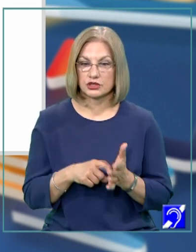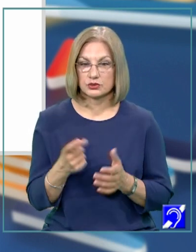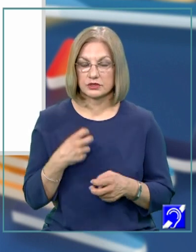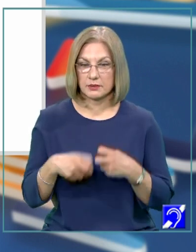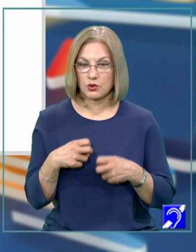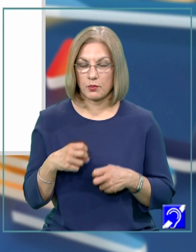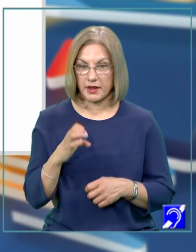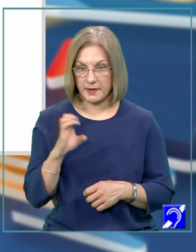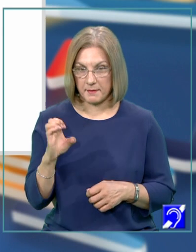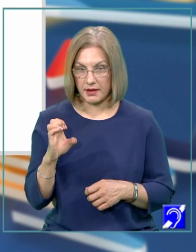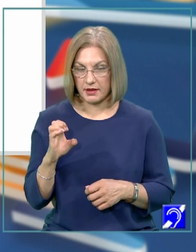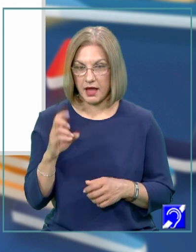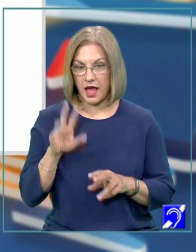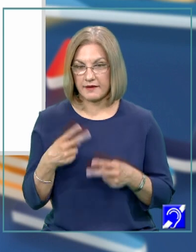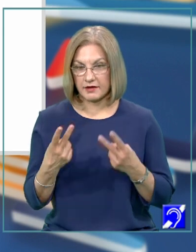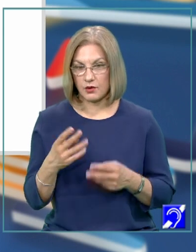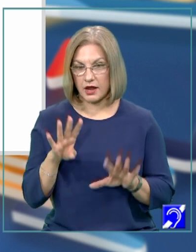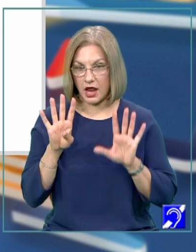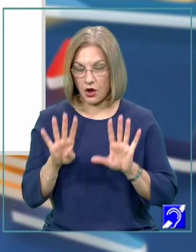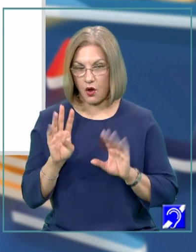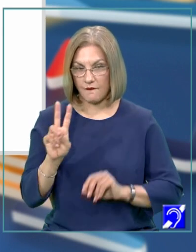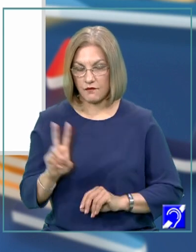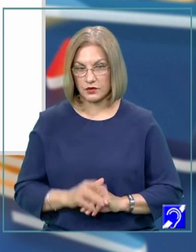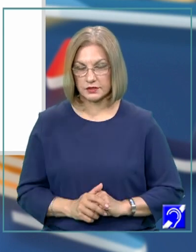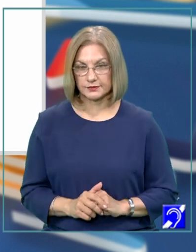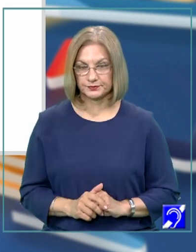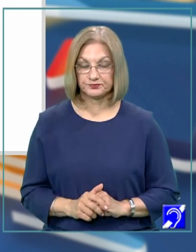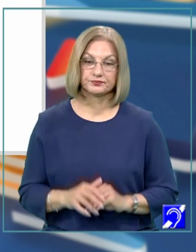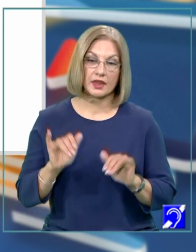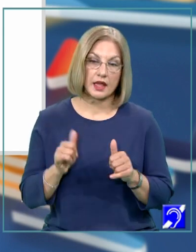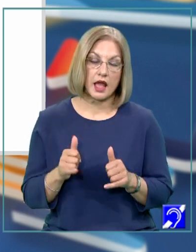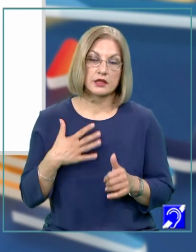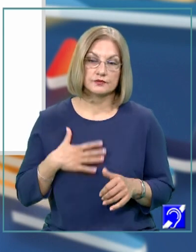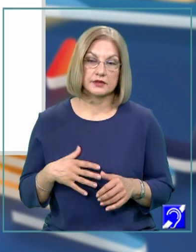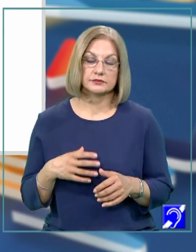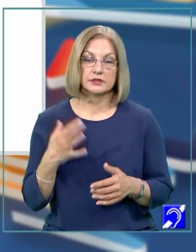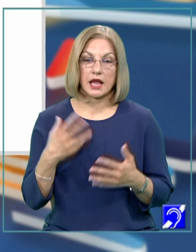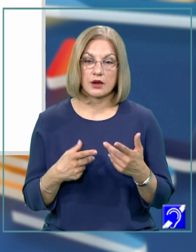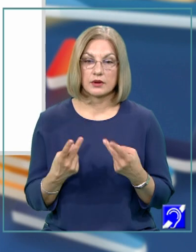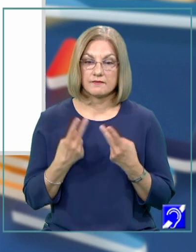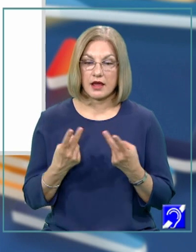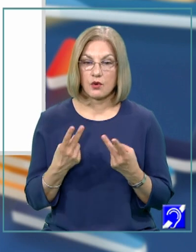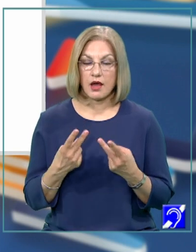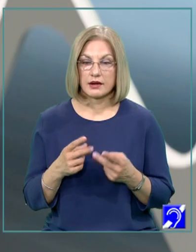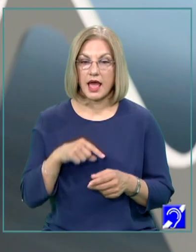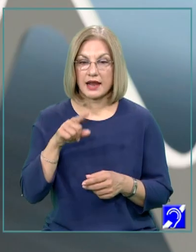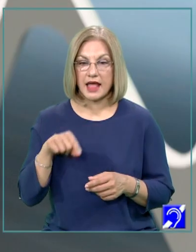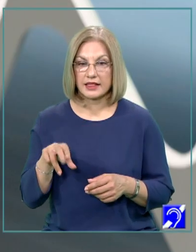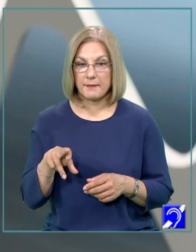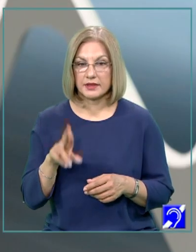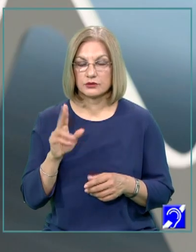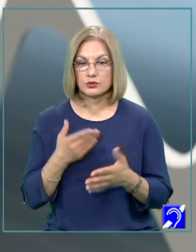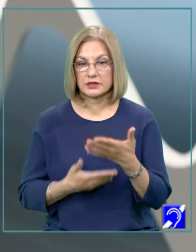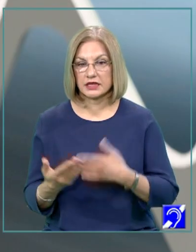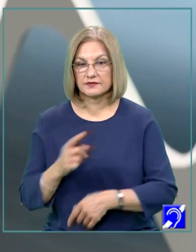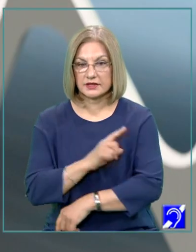are valoarea 9 volți în cazul în care dorim să calculăm valoarea randamentului transferului de putere